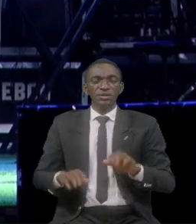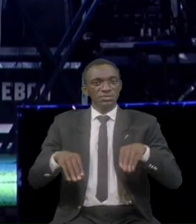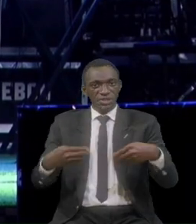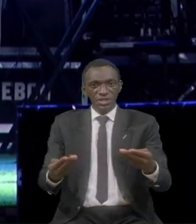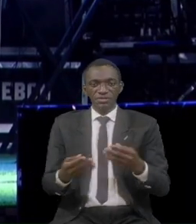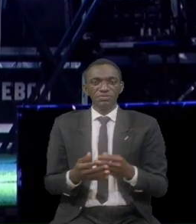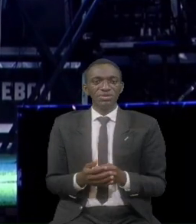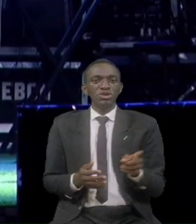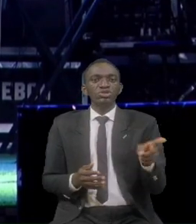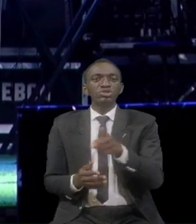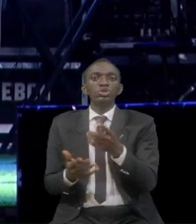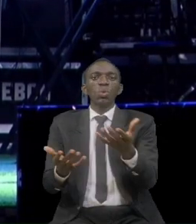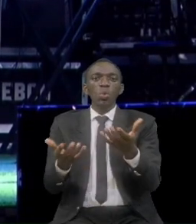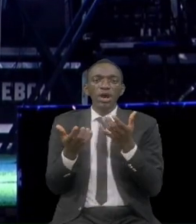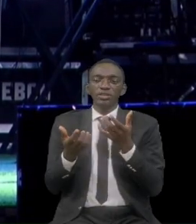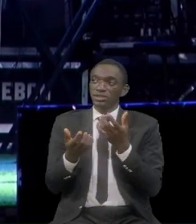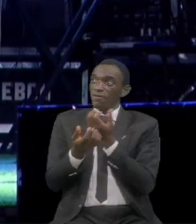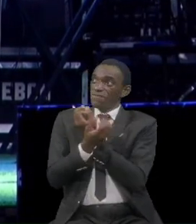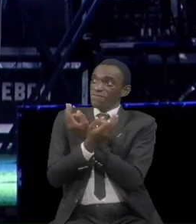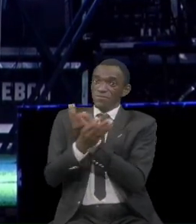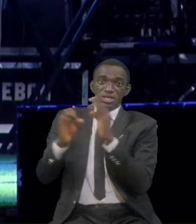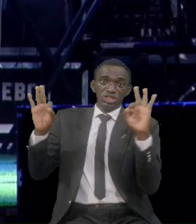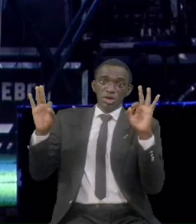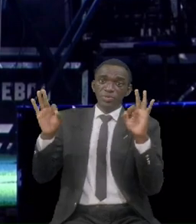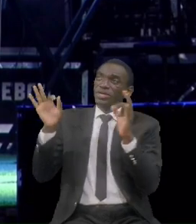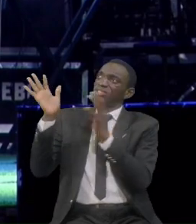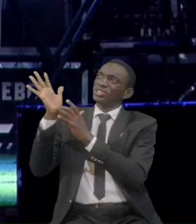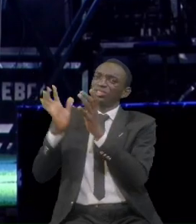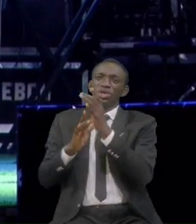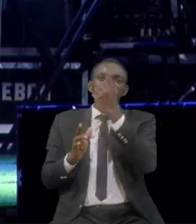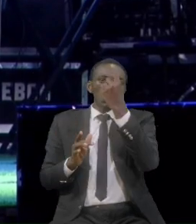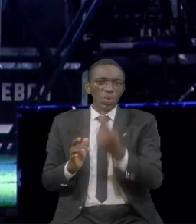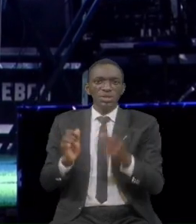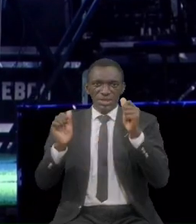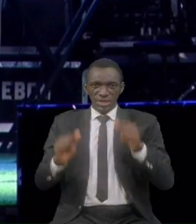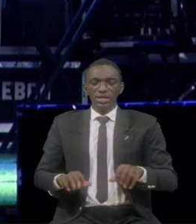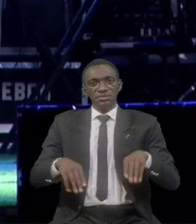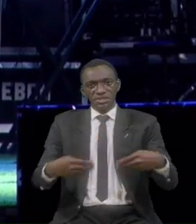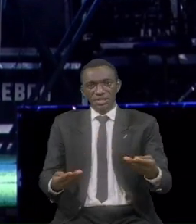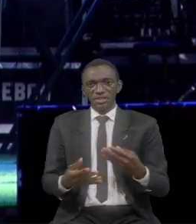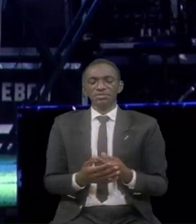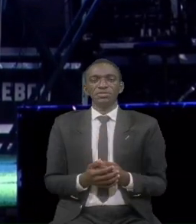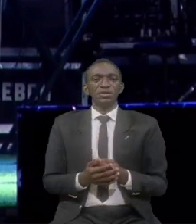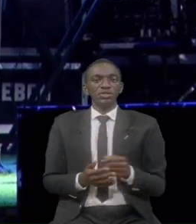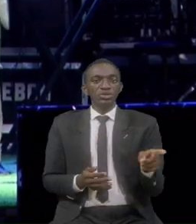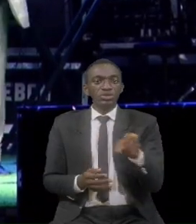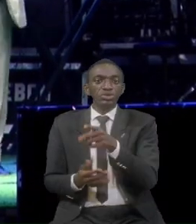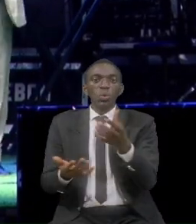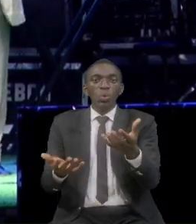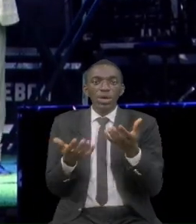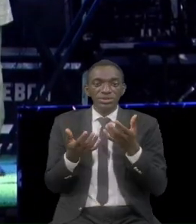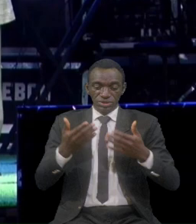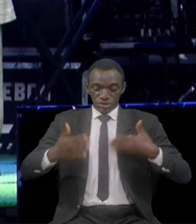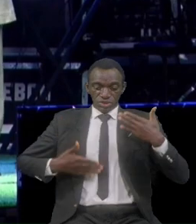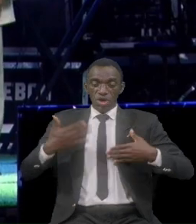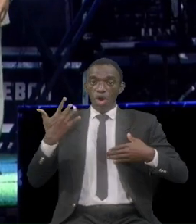only Jesus can give. Gusto ba kagalayaan, kagawasan? Si Jesus you lamang ang makahatag. You want the joy of salvation.